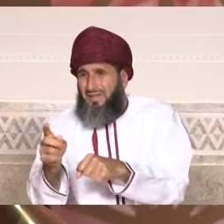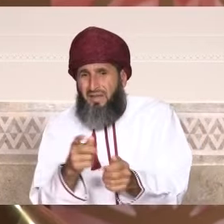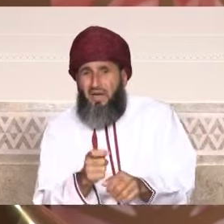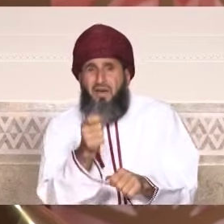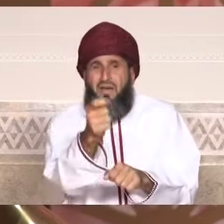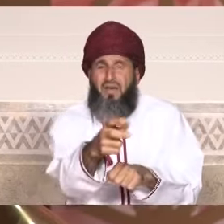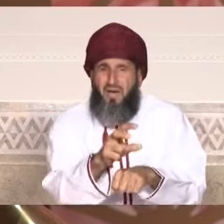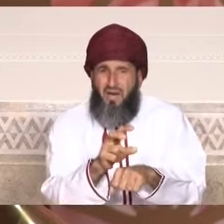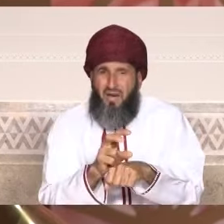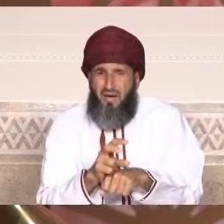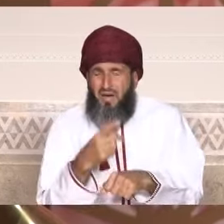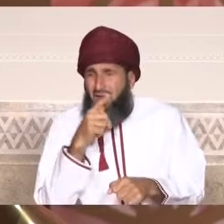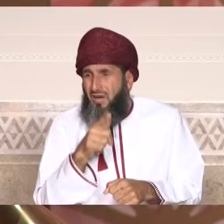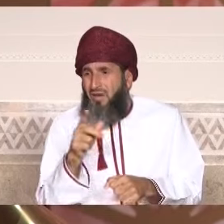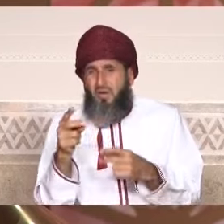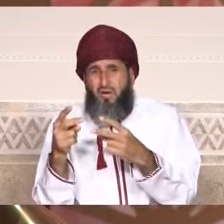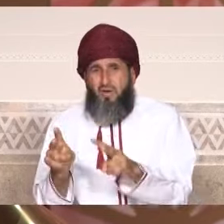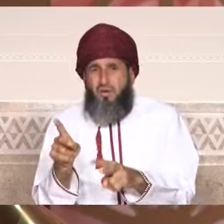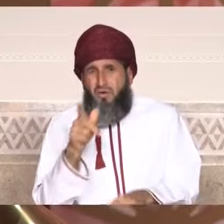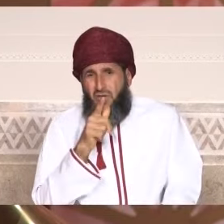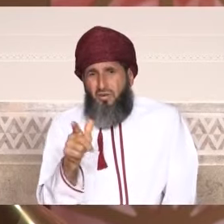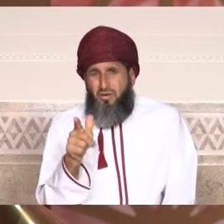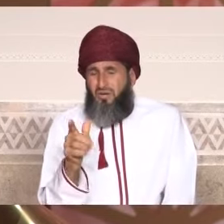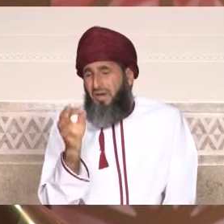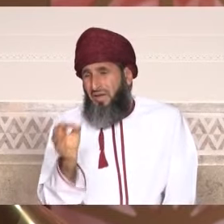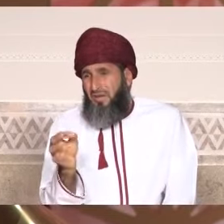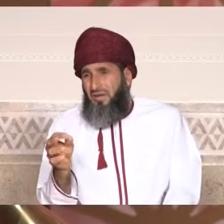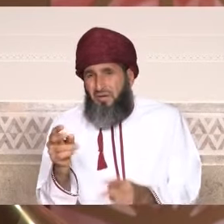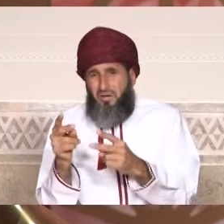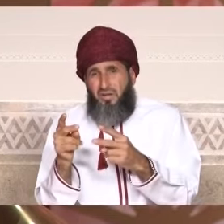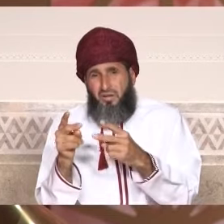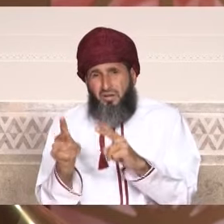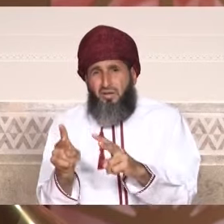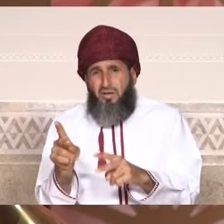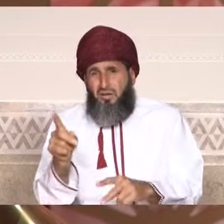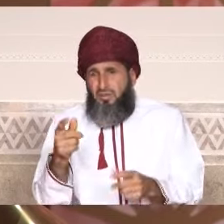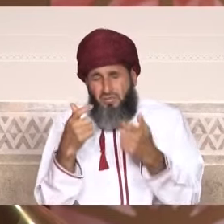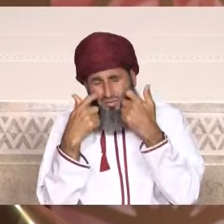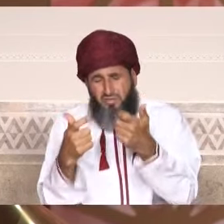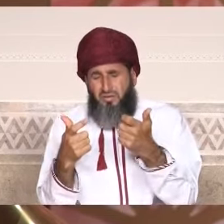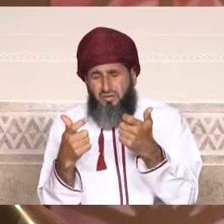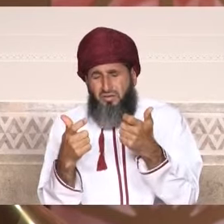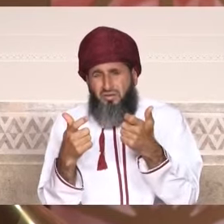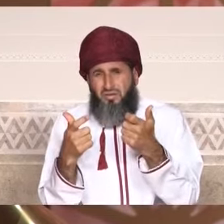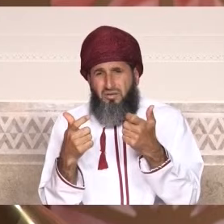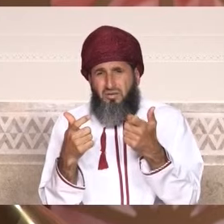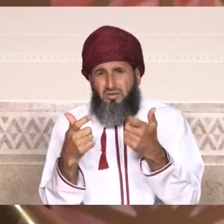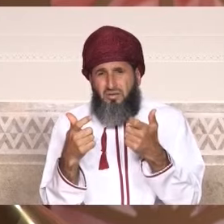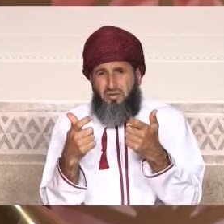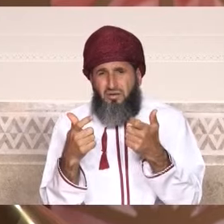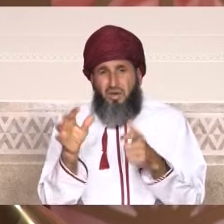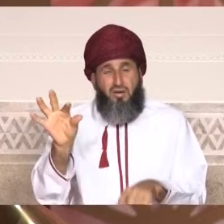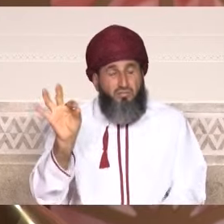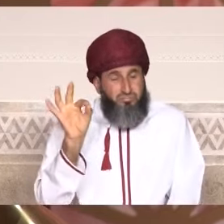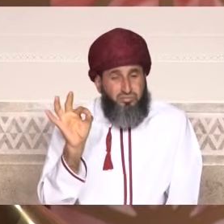فإذا قبل كأنه وكله. نعم. هذا نوع من المخرج. نعم. لكن عليه أيضا أن يكون حذرا بحيث أن